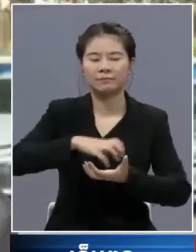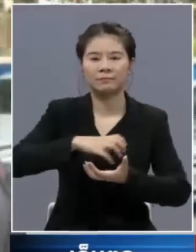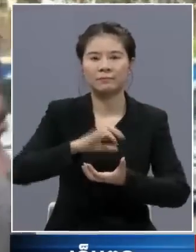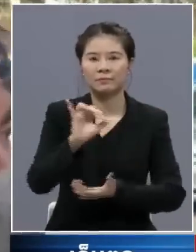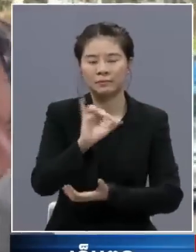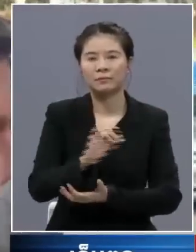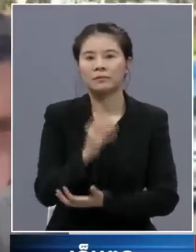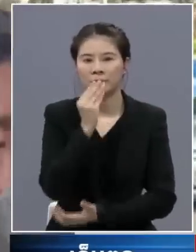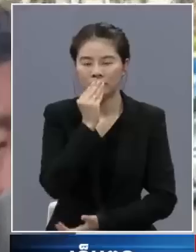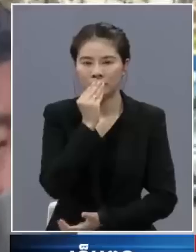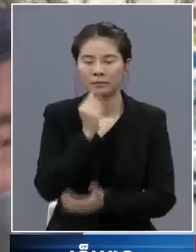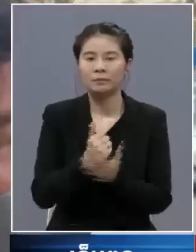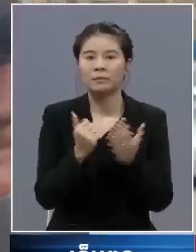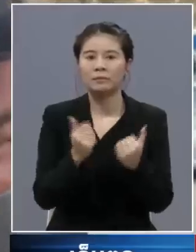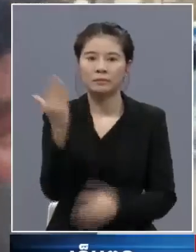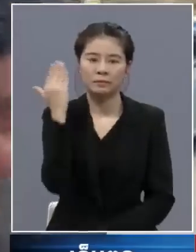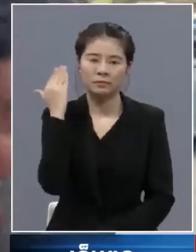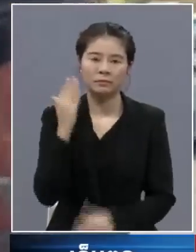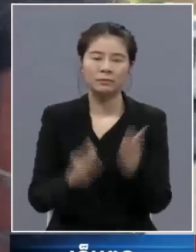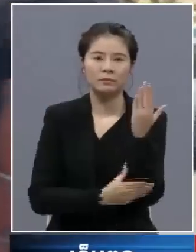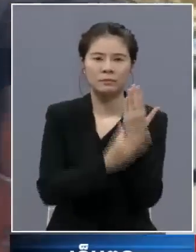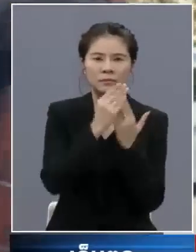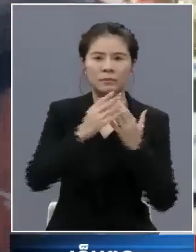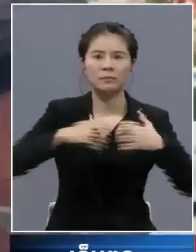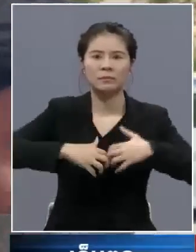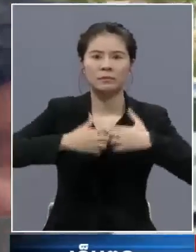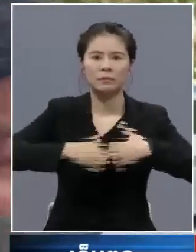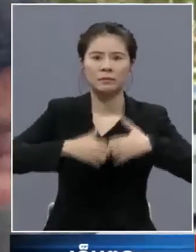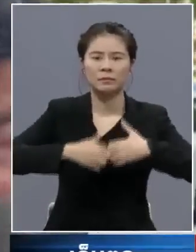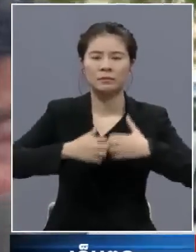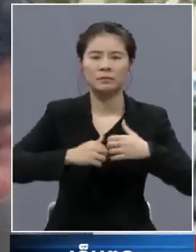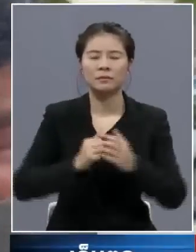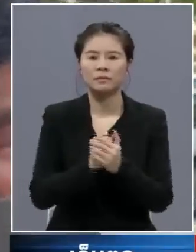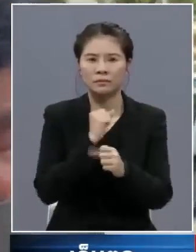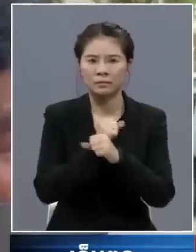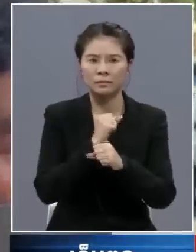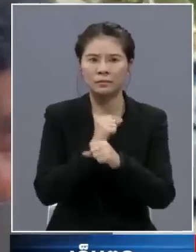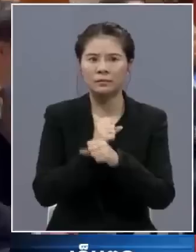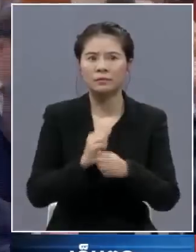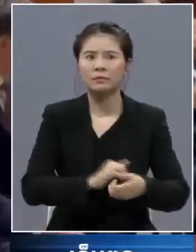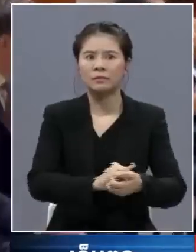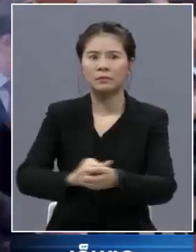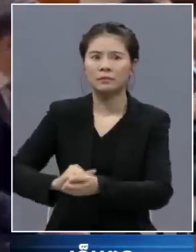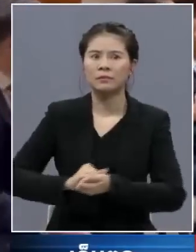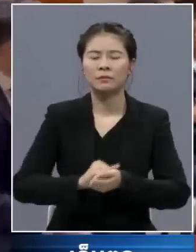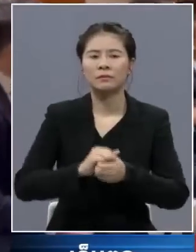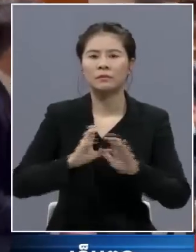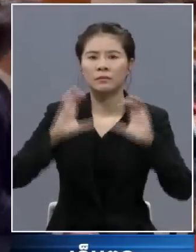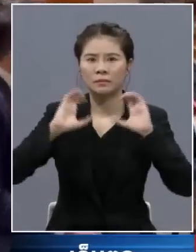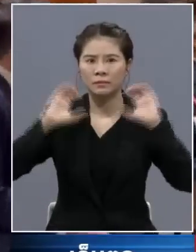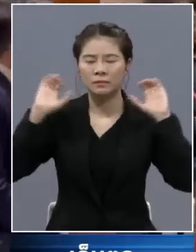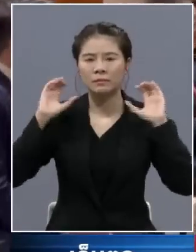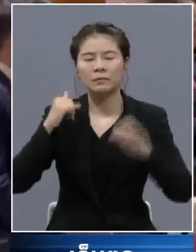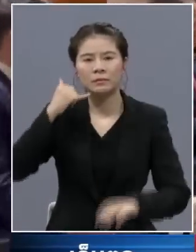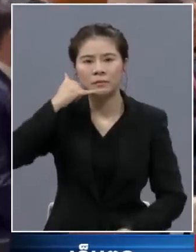านนี้ที่ไปสภาอุตสาหกรรมเห็นว่ามีทางสว.หลายท่านเหมือนกันก็เคยทำงานร่วมกันในสมัยรัฐบาลไทยรักไทย มีการโทรศัพท์เข้าม